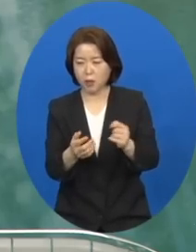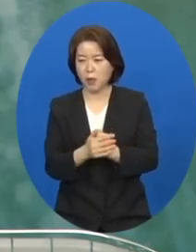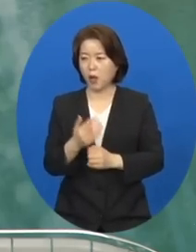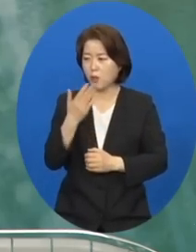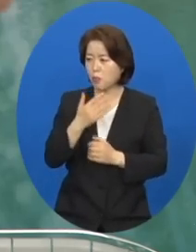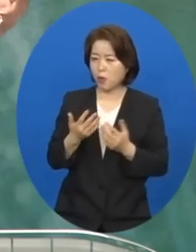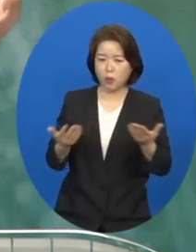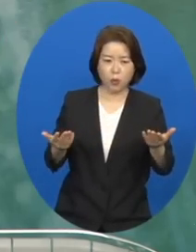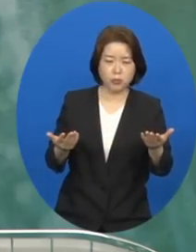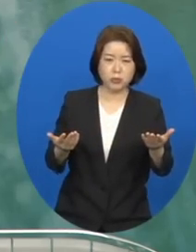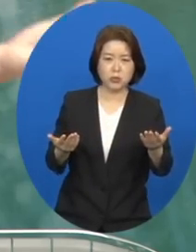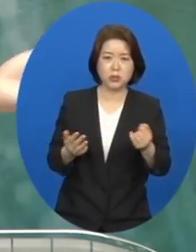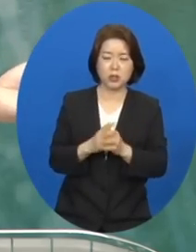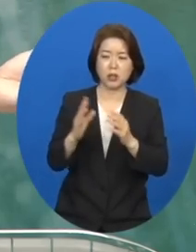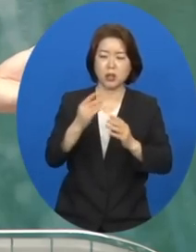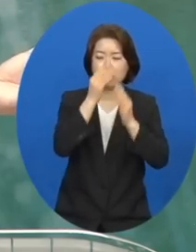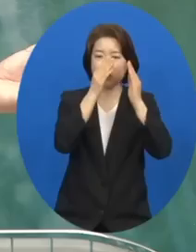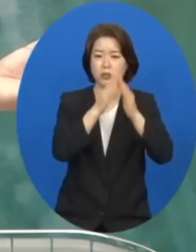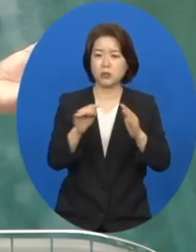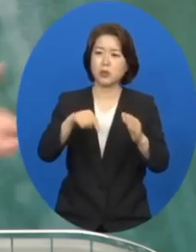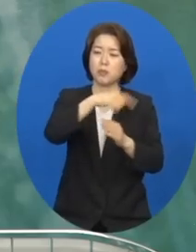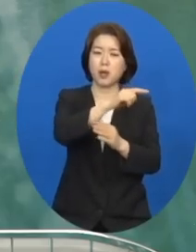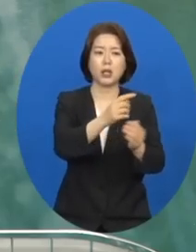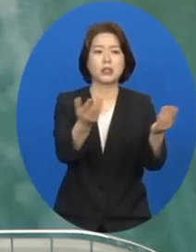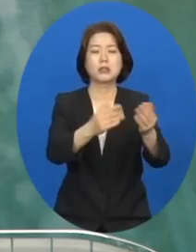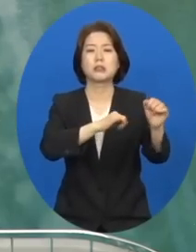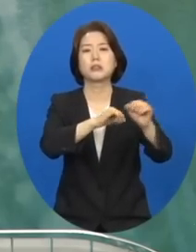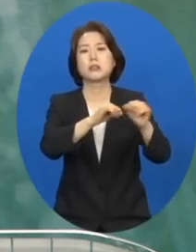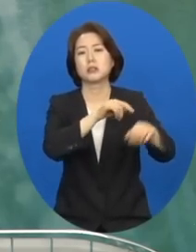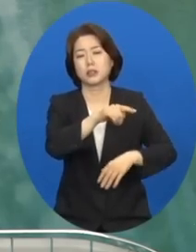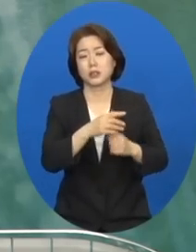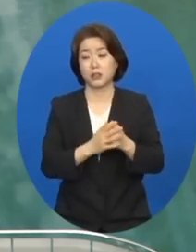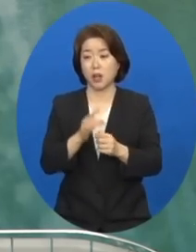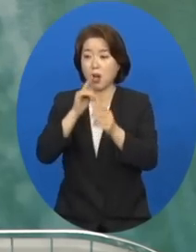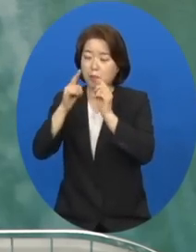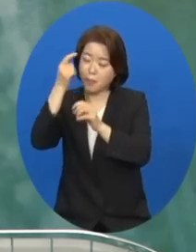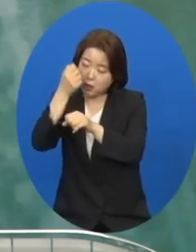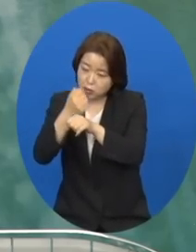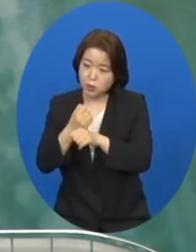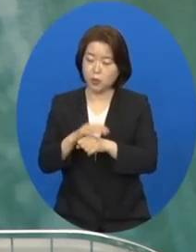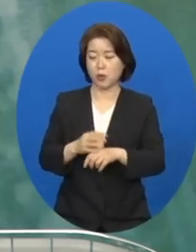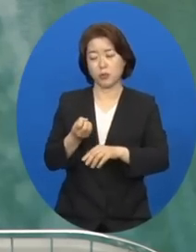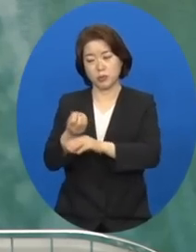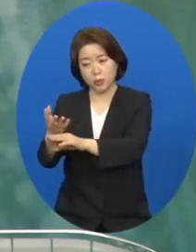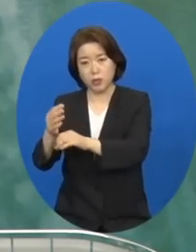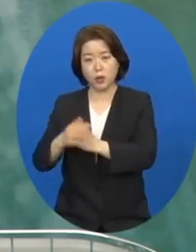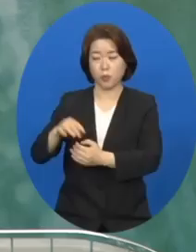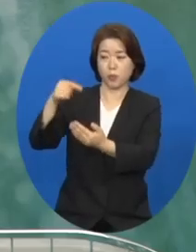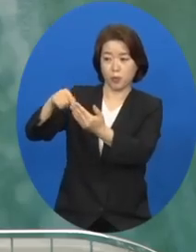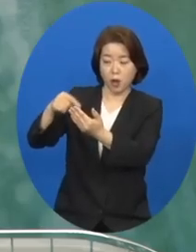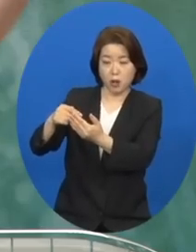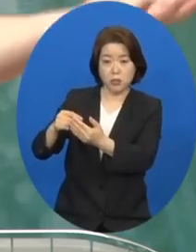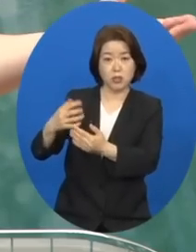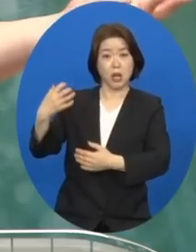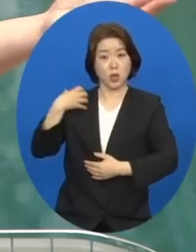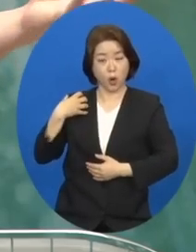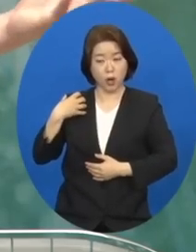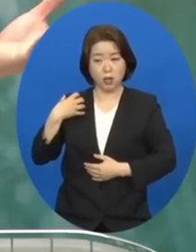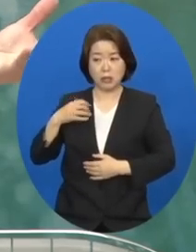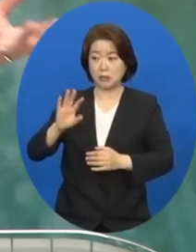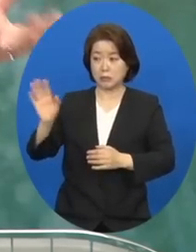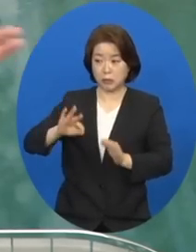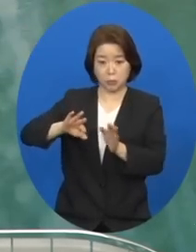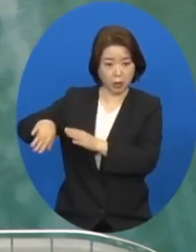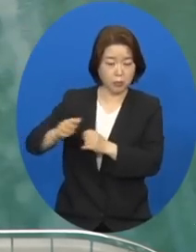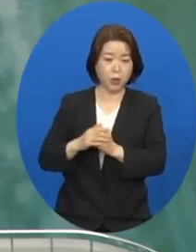성정 바깥으로 나가서 일을 하기 시작해요 말씀을 연구하고 떤 전화하고 해외 사람들이 밖에서 일을